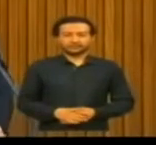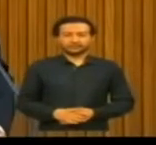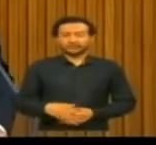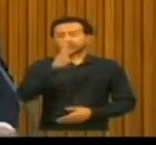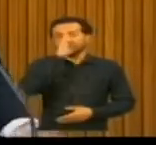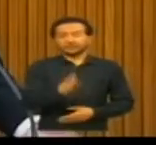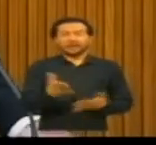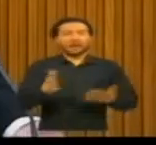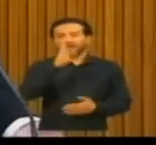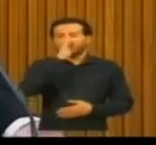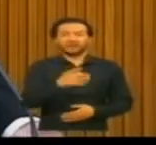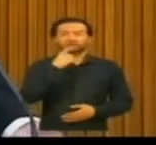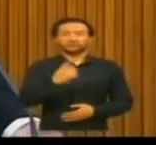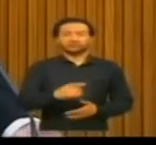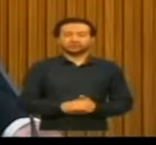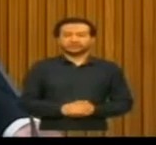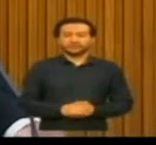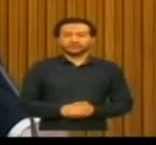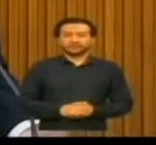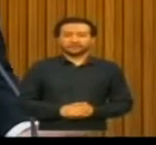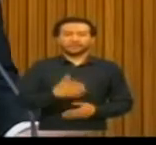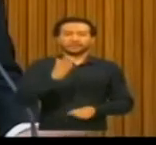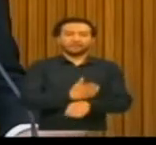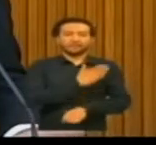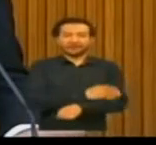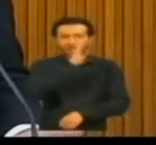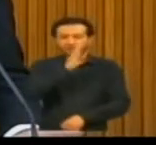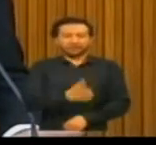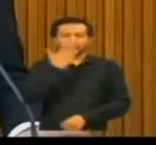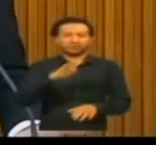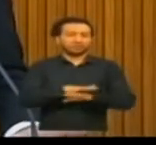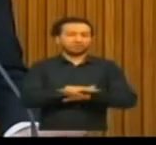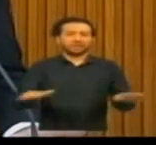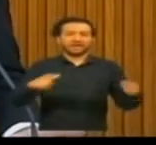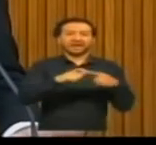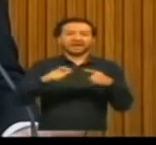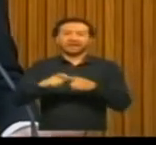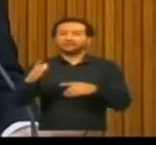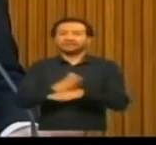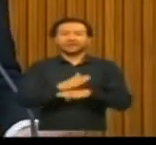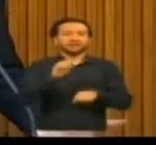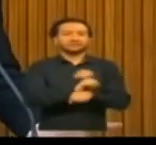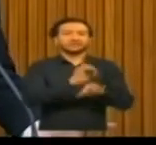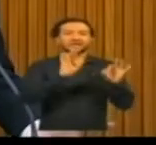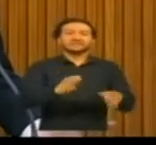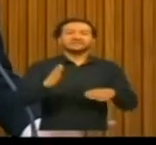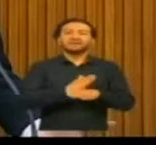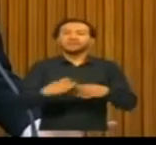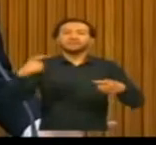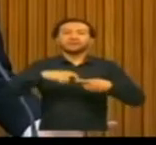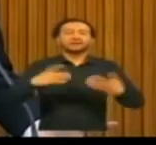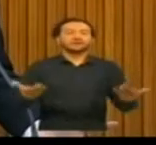Adalet, hangi adaletten söz ediyorlar? Memlekette adalet mi kaldı? Eren Erdem niye hapiste? Hangi gerekçeyle